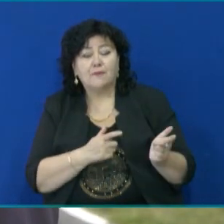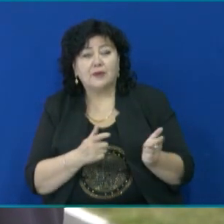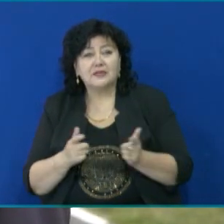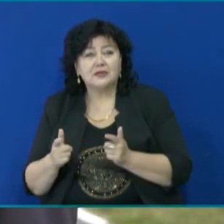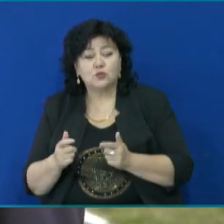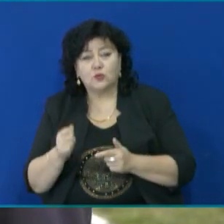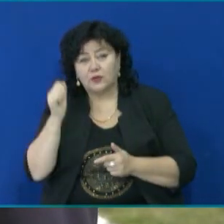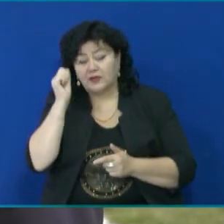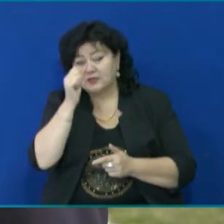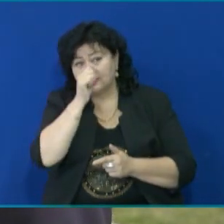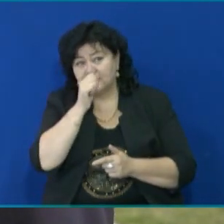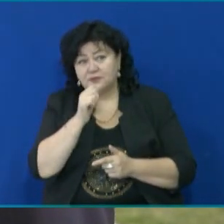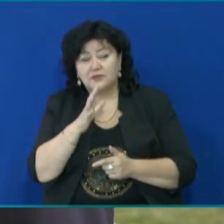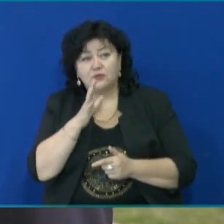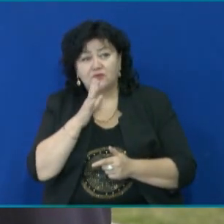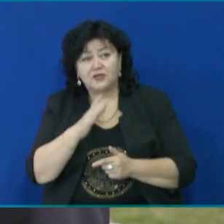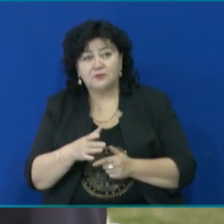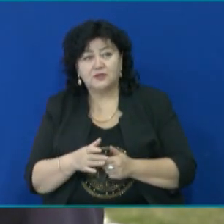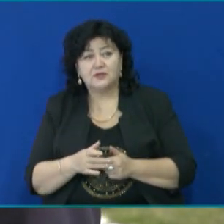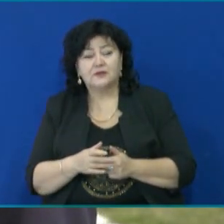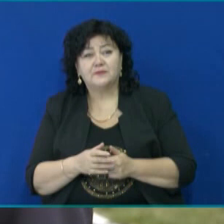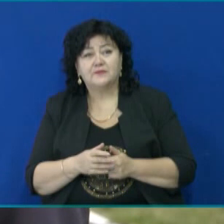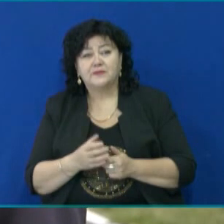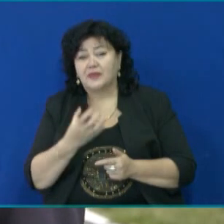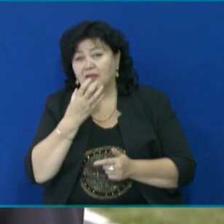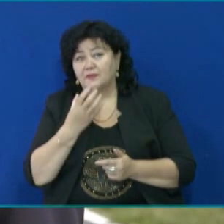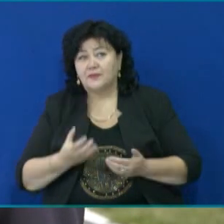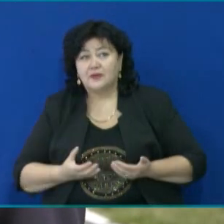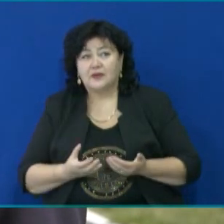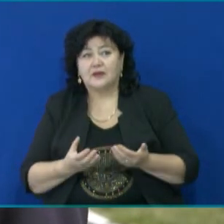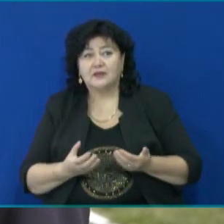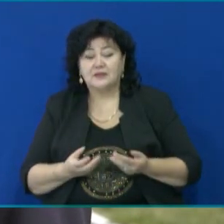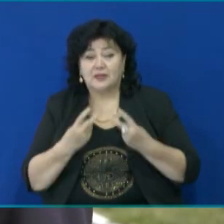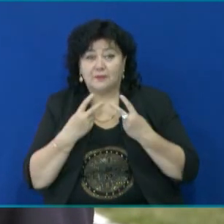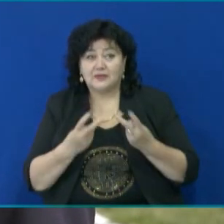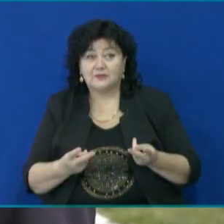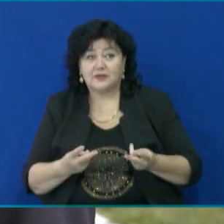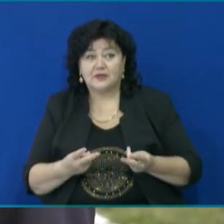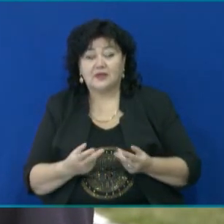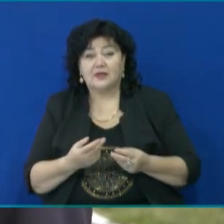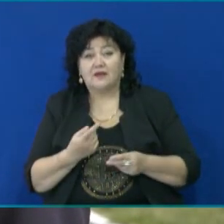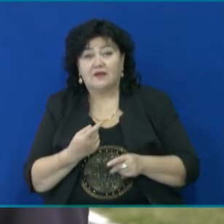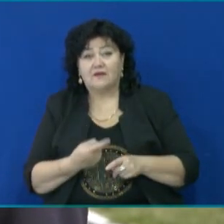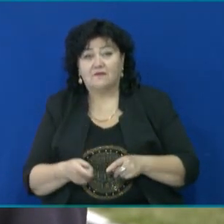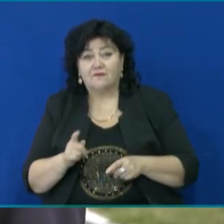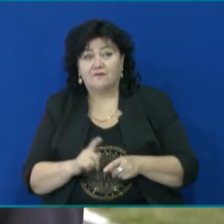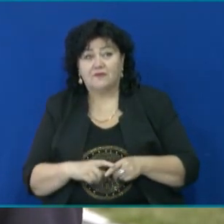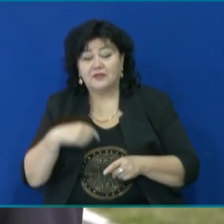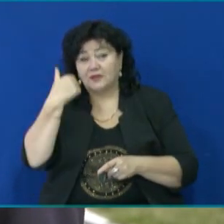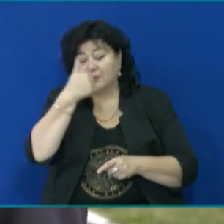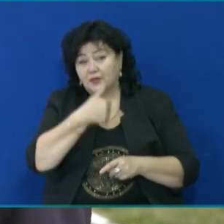Кәріздерді де қалай іске асыратындығы, оның тазару қалай жолдарын